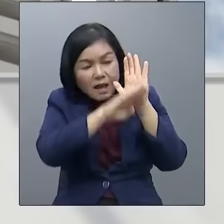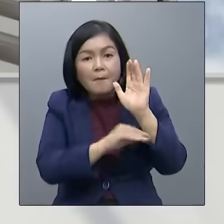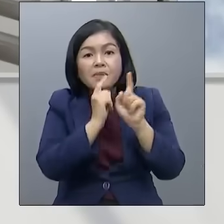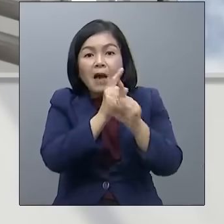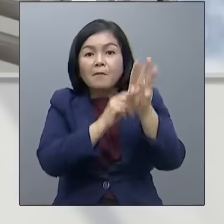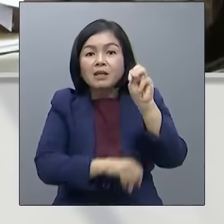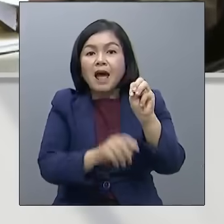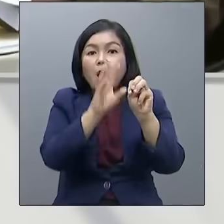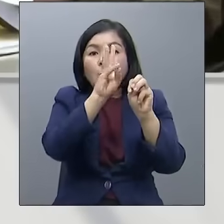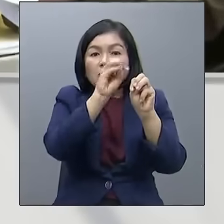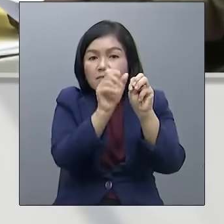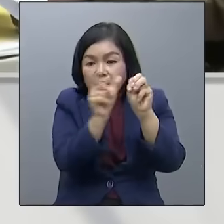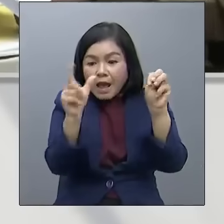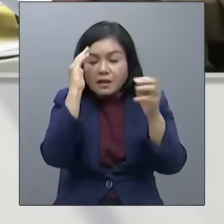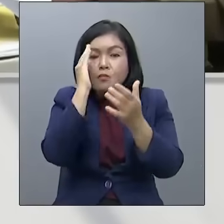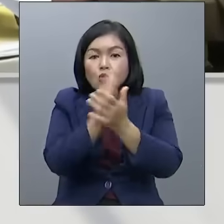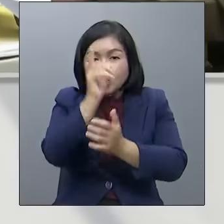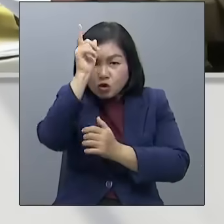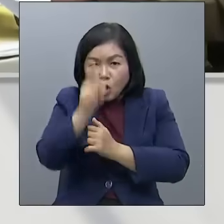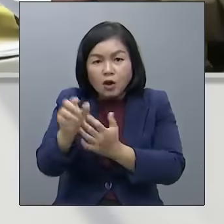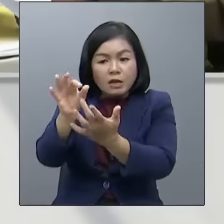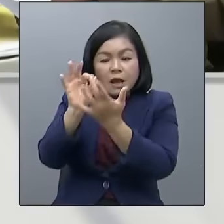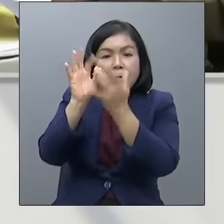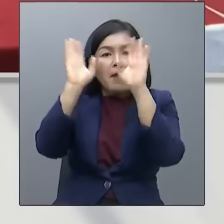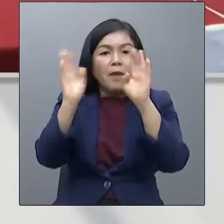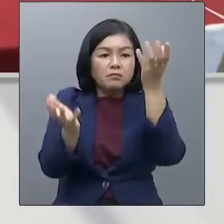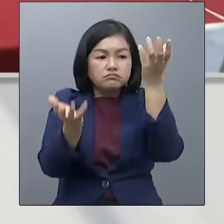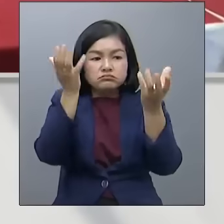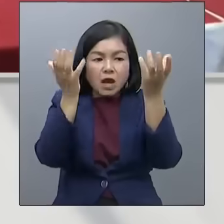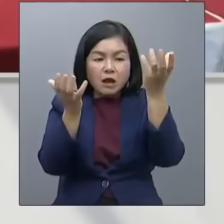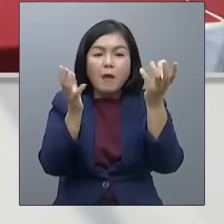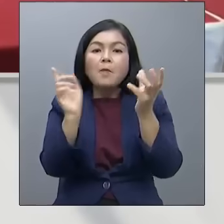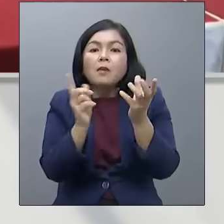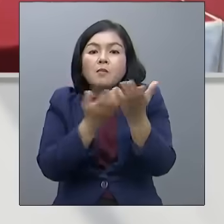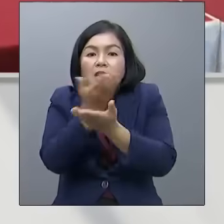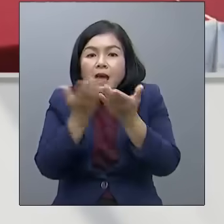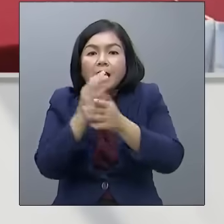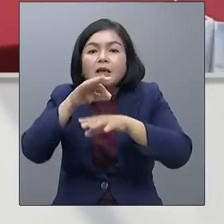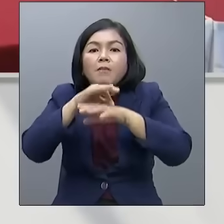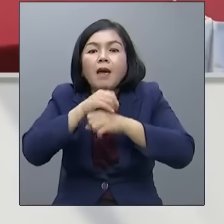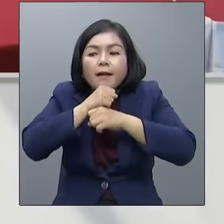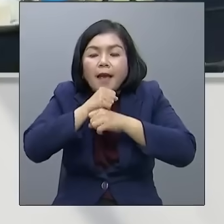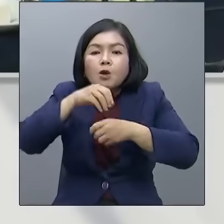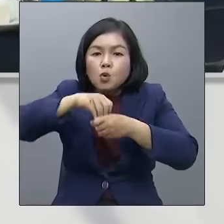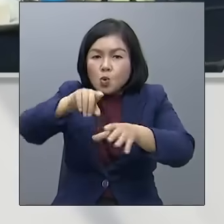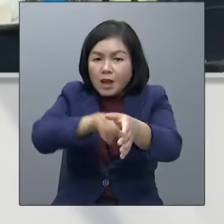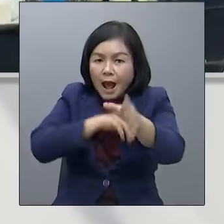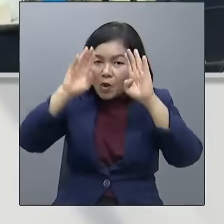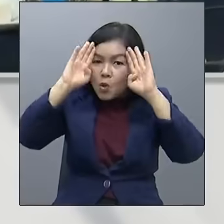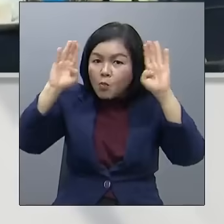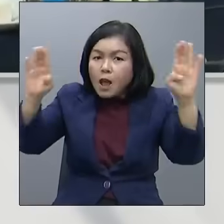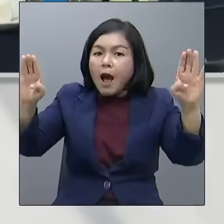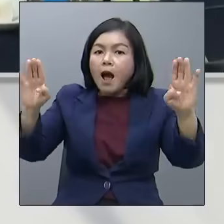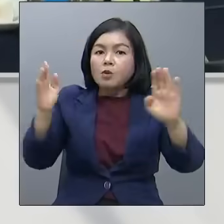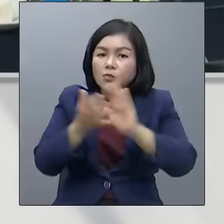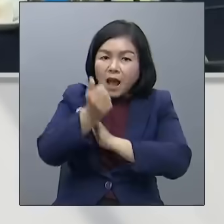จัดระเบียบข้าราชการตำรวจต้องคำนึงถึงระบบคุณธรรมพิจารณาจากความอาวุโสผลงานศักยภาพความ